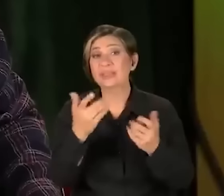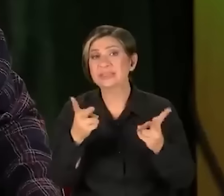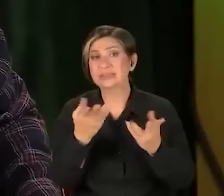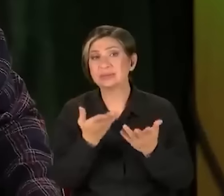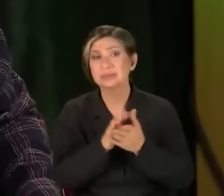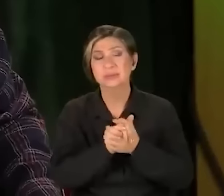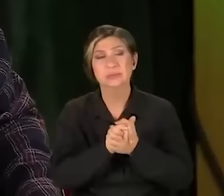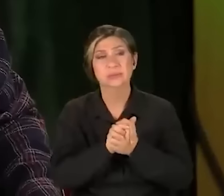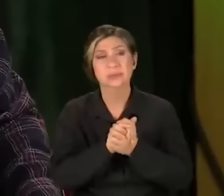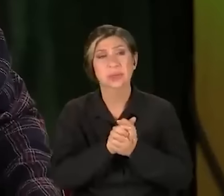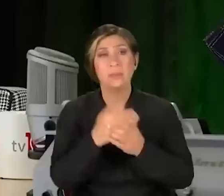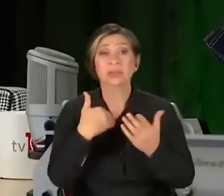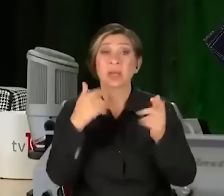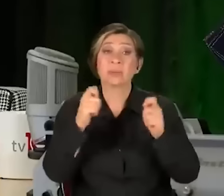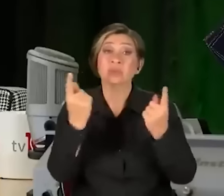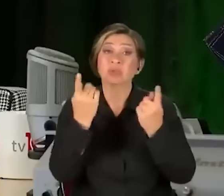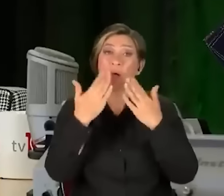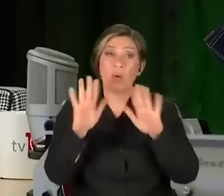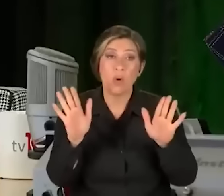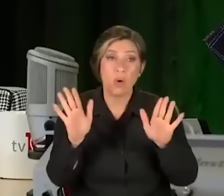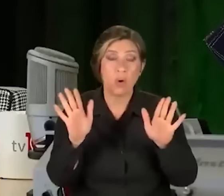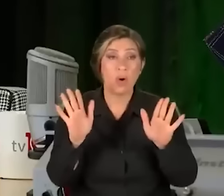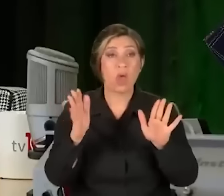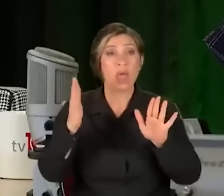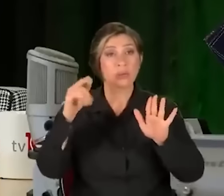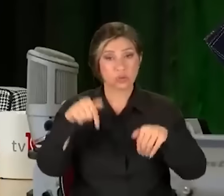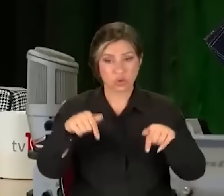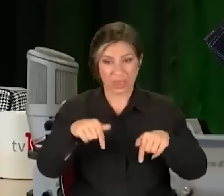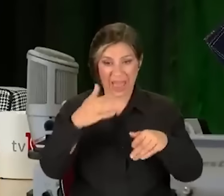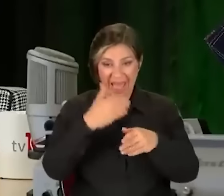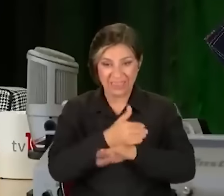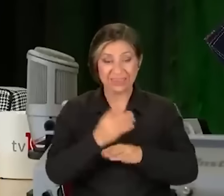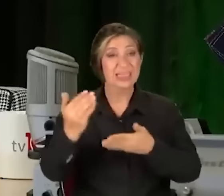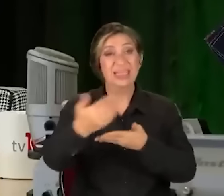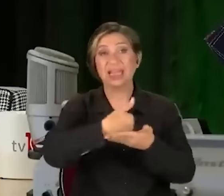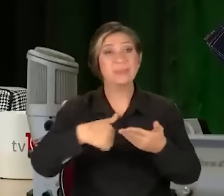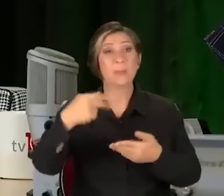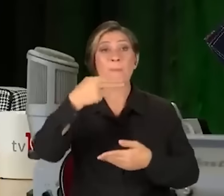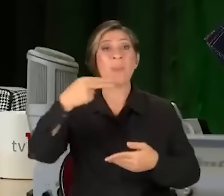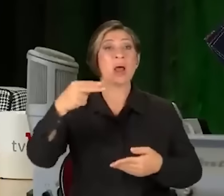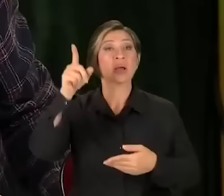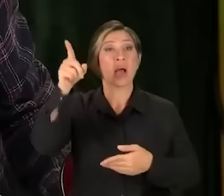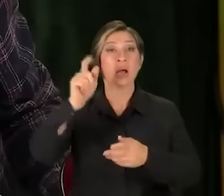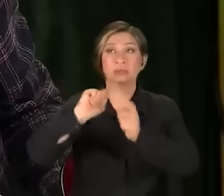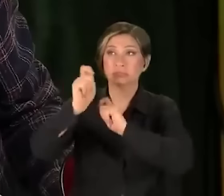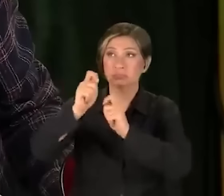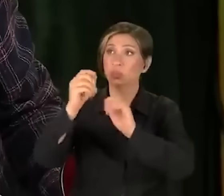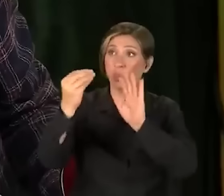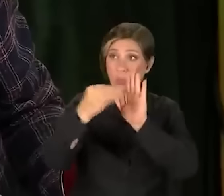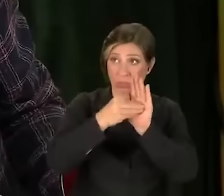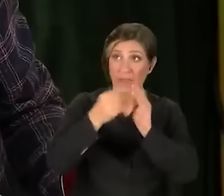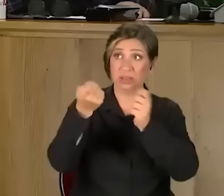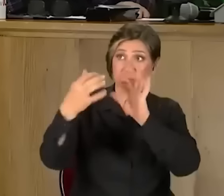sence? Ya bence benim yapabileceğim bir şey yok. Eskiden yani şu an bizim asıl gelir kapımız markalar. Markalarla yapılan ürün